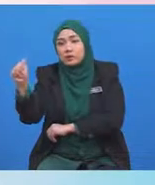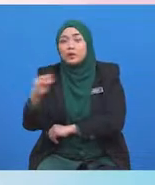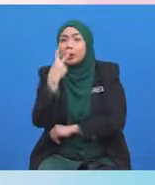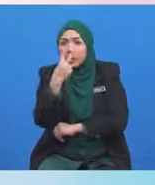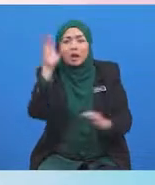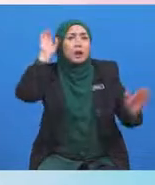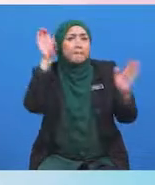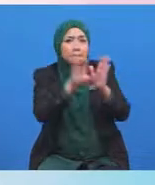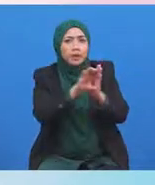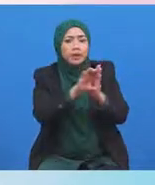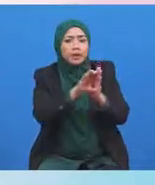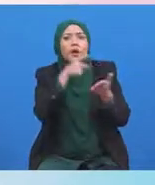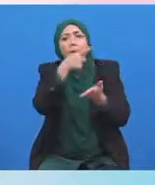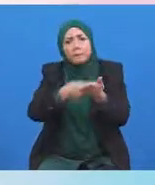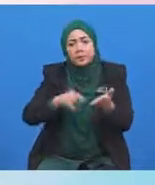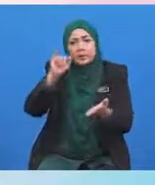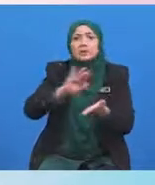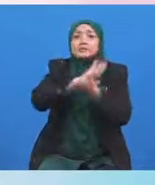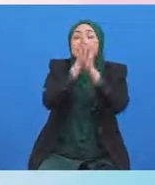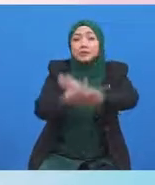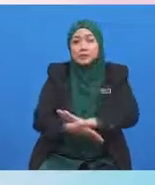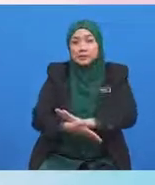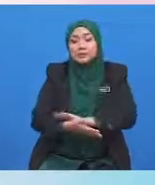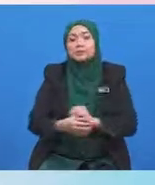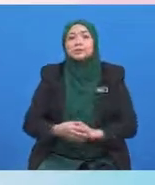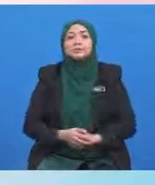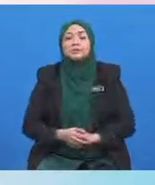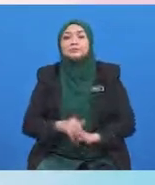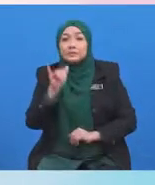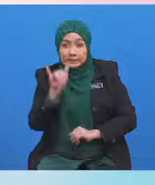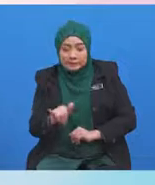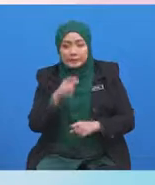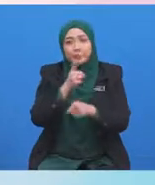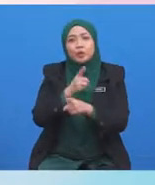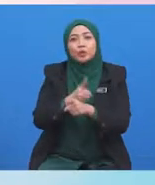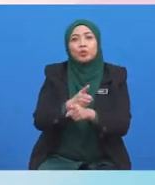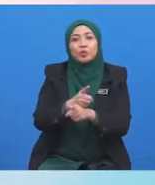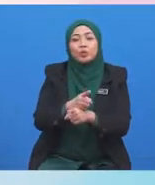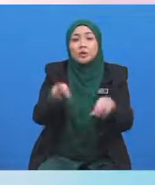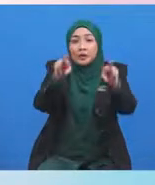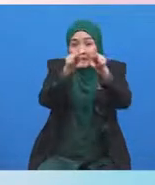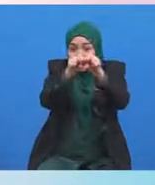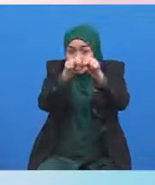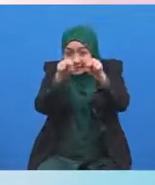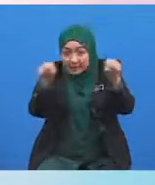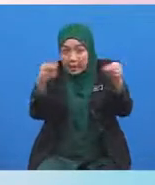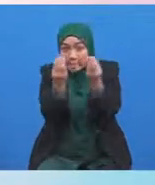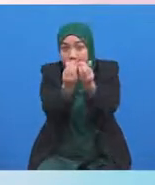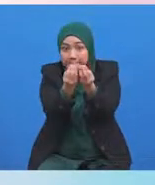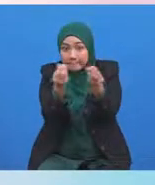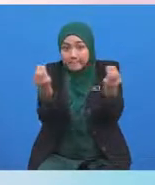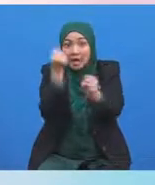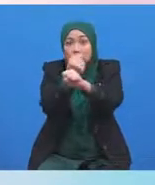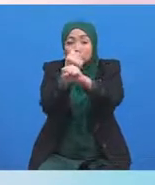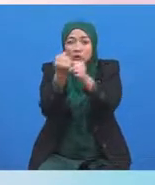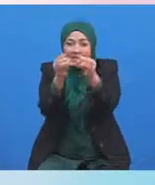diperhatikan di dalam gambar tersebut? Ya, betul. Regolit yang jatuh semasa kejadian